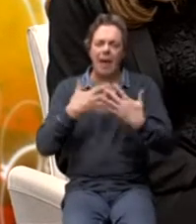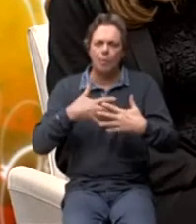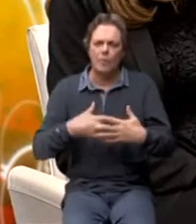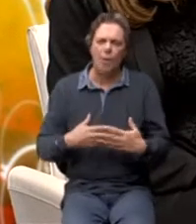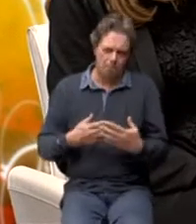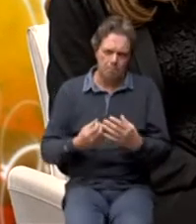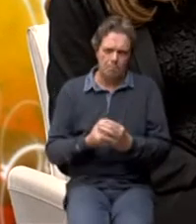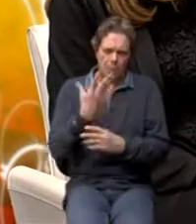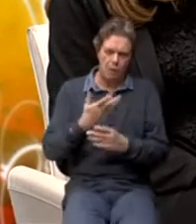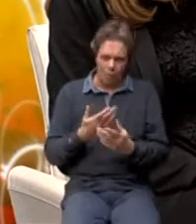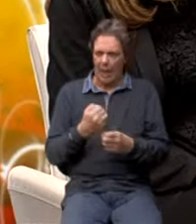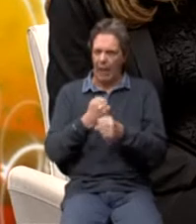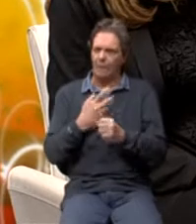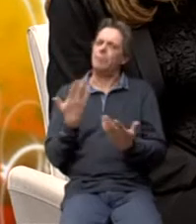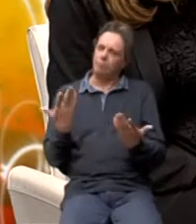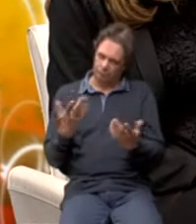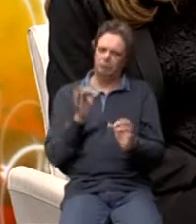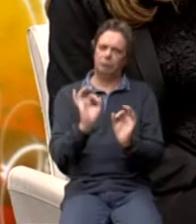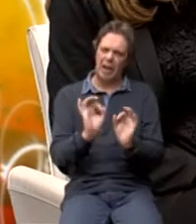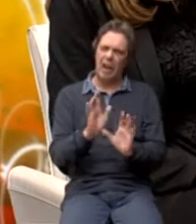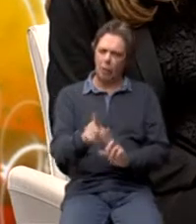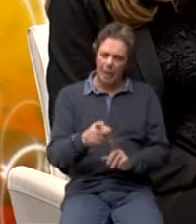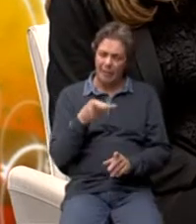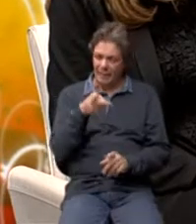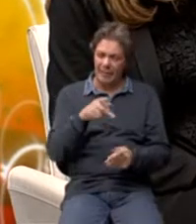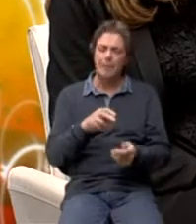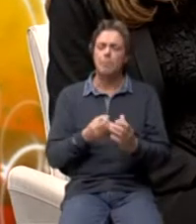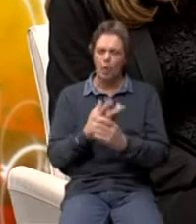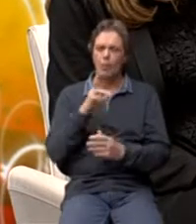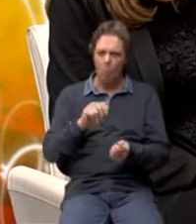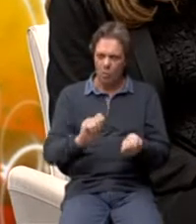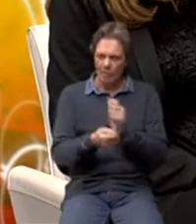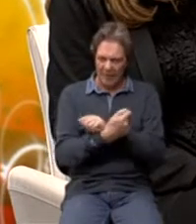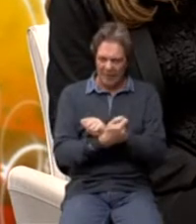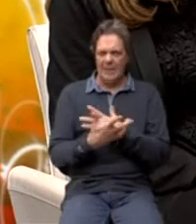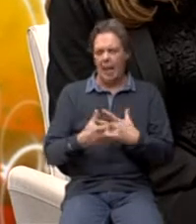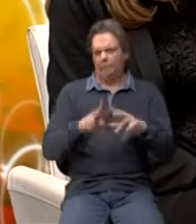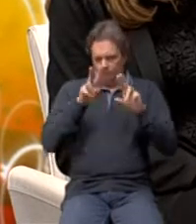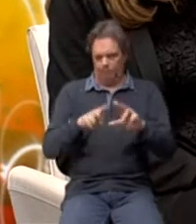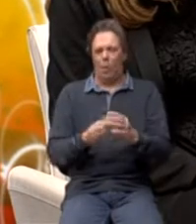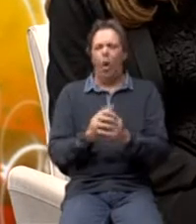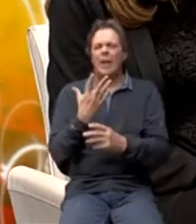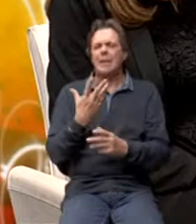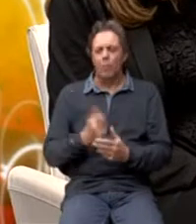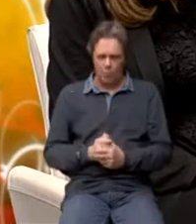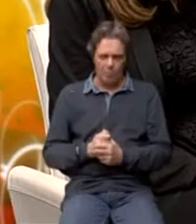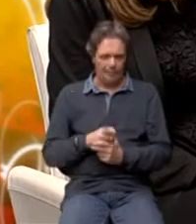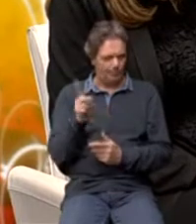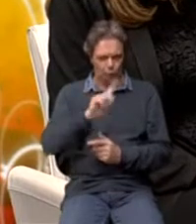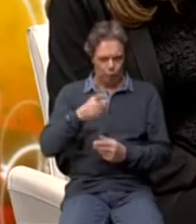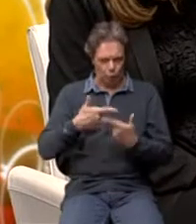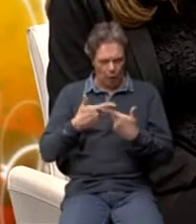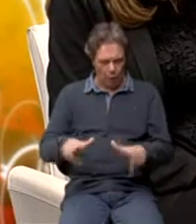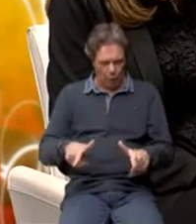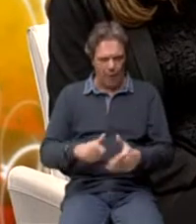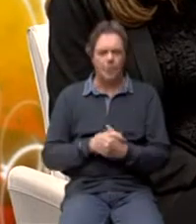provodi kako treba, da se ti proizvodi mogu zamijeniti sa organskim proizvodima. Ali to su spekulacije, to nije dozvoljeno. Ne,